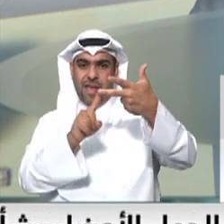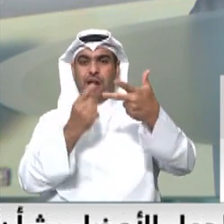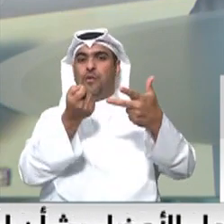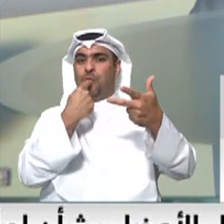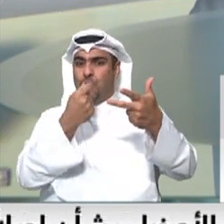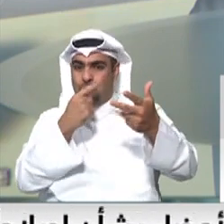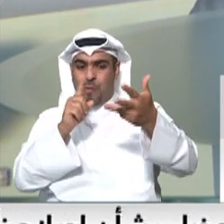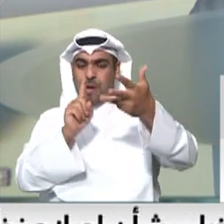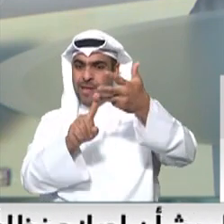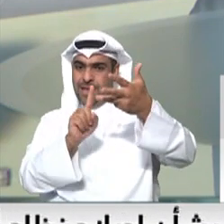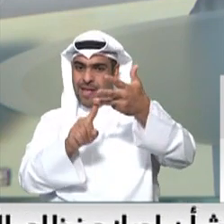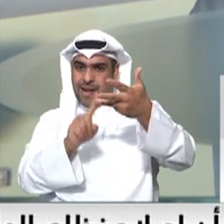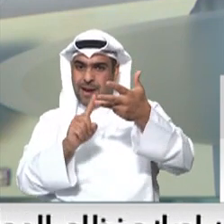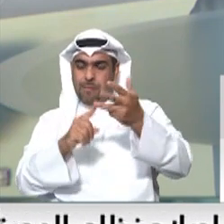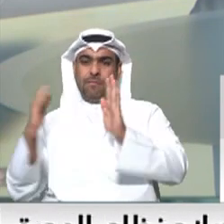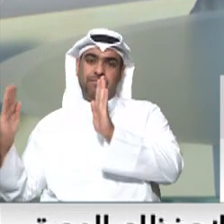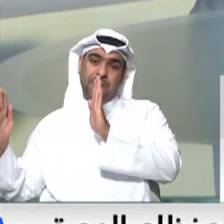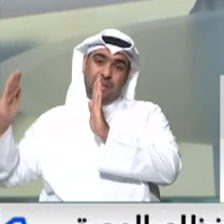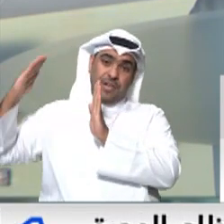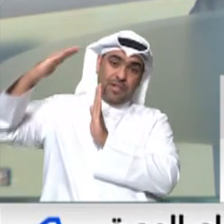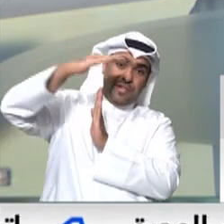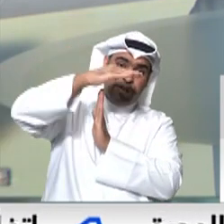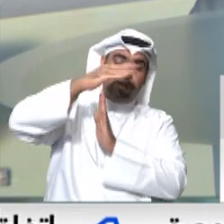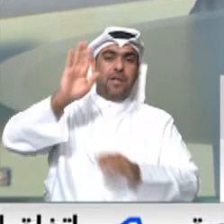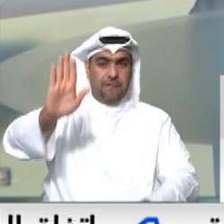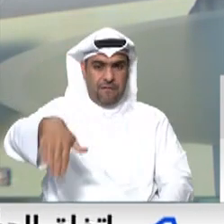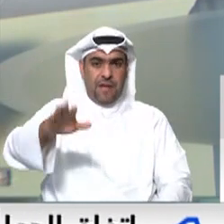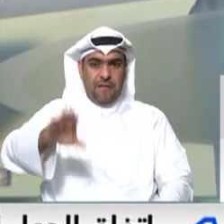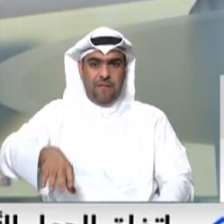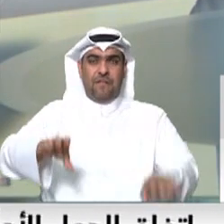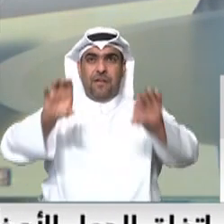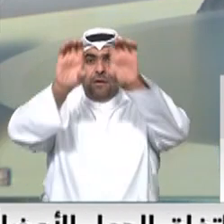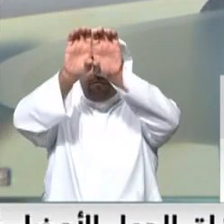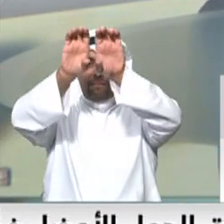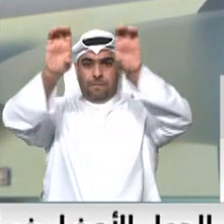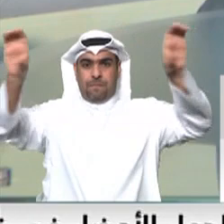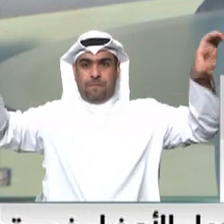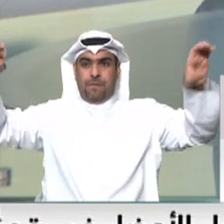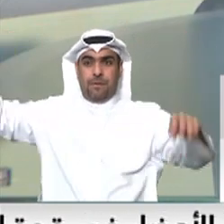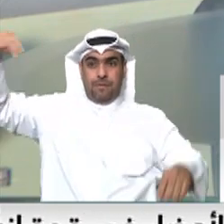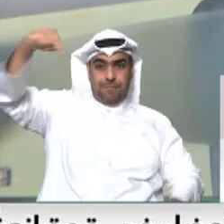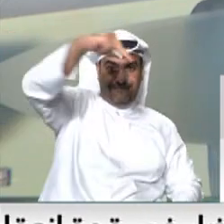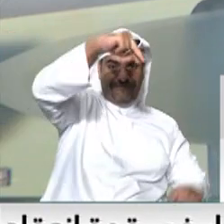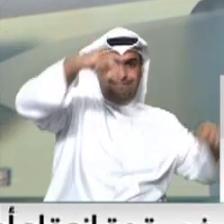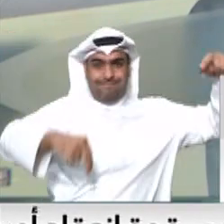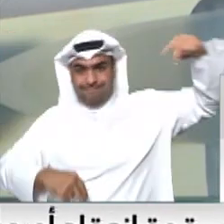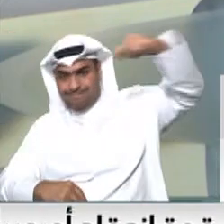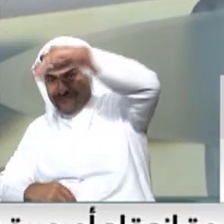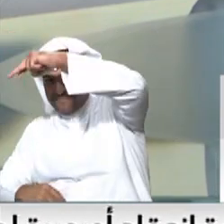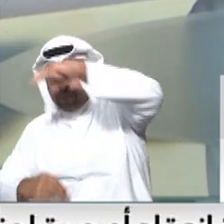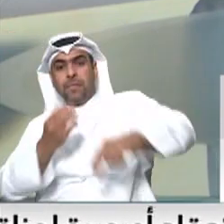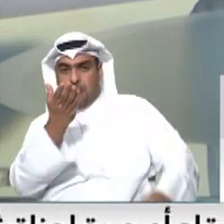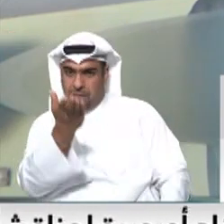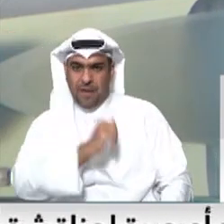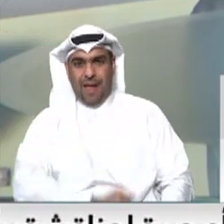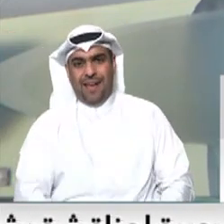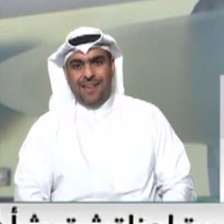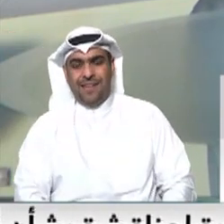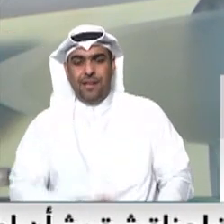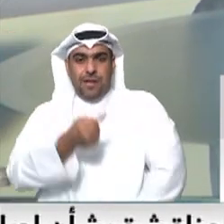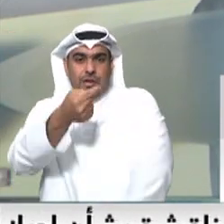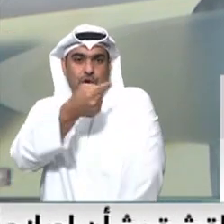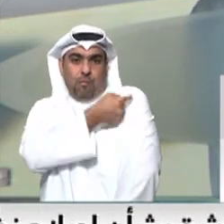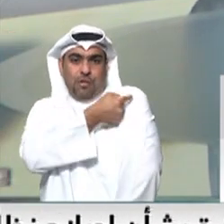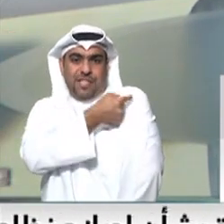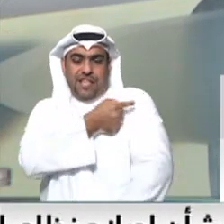يتضمن المشروع على جسور تربط بين المباني الجديدة والقديمة. مشروع مستشفى الولادة الجديد يعكس